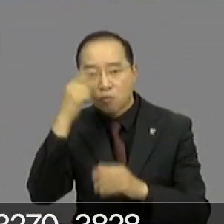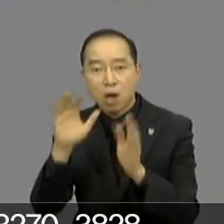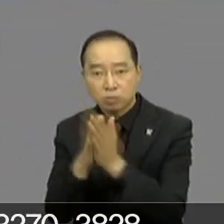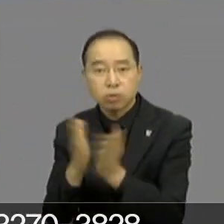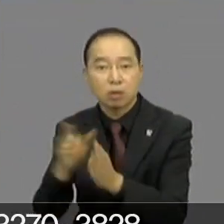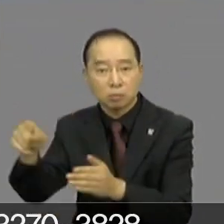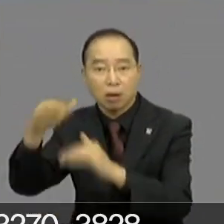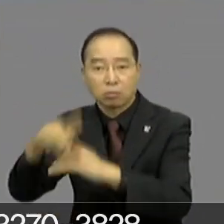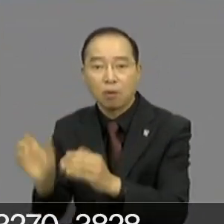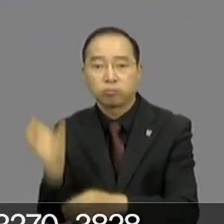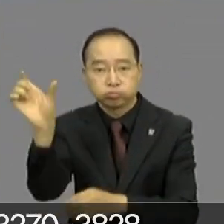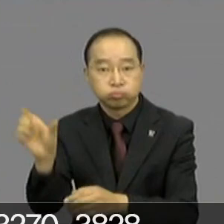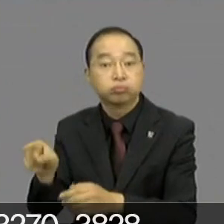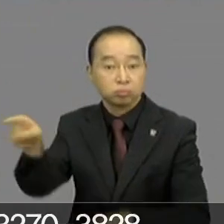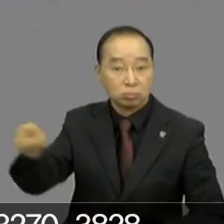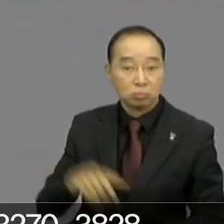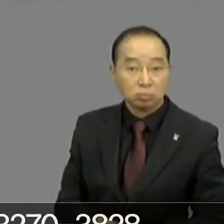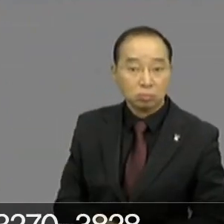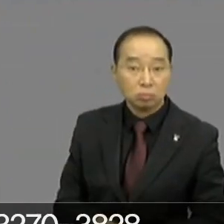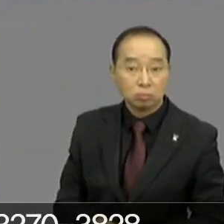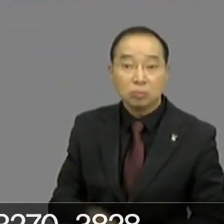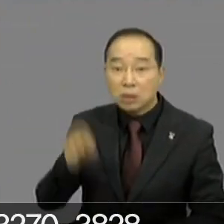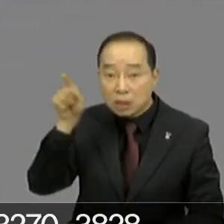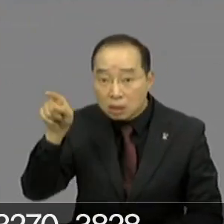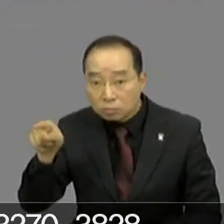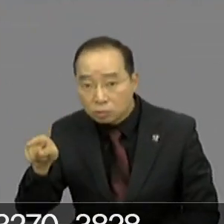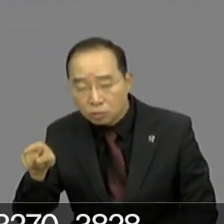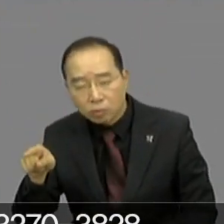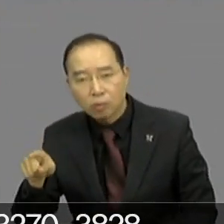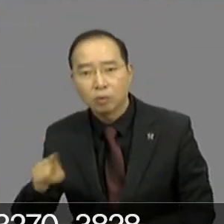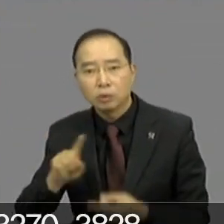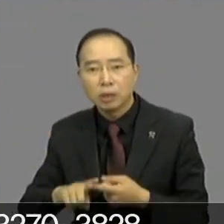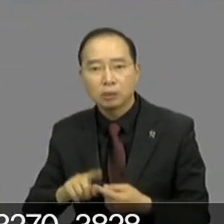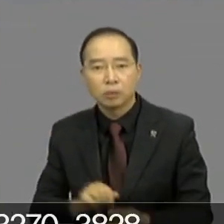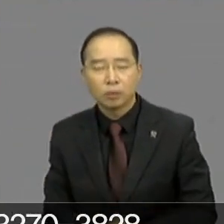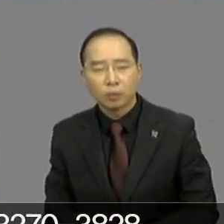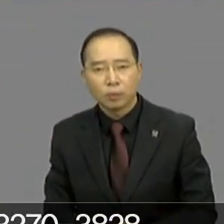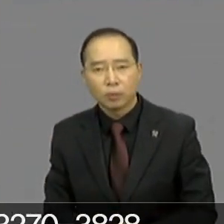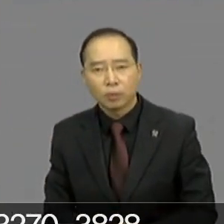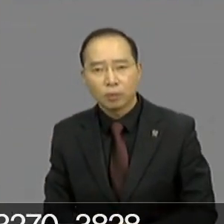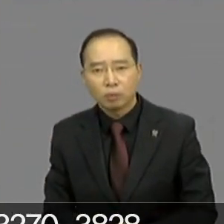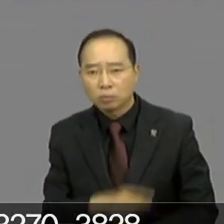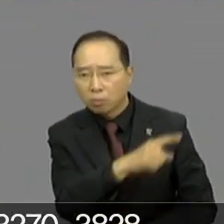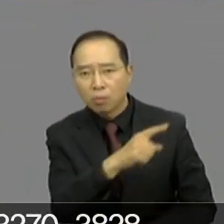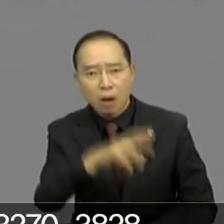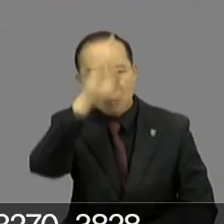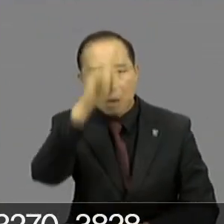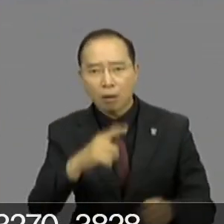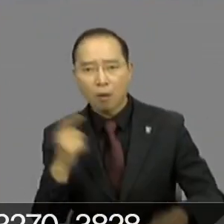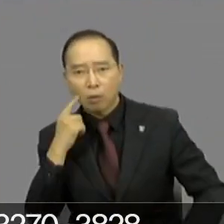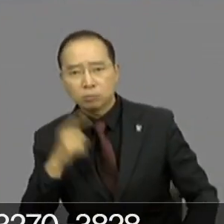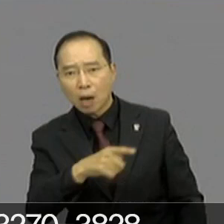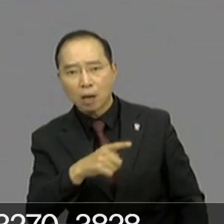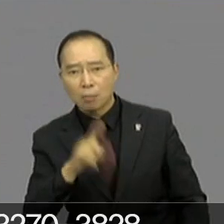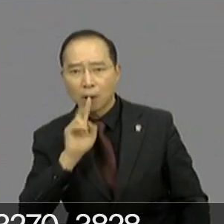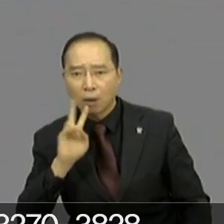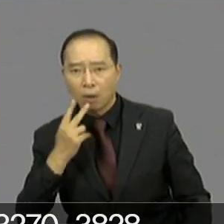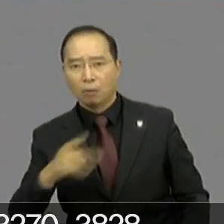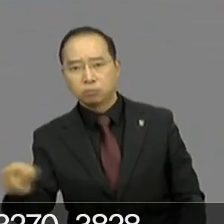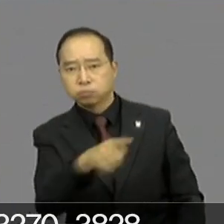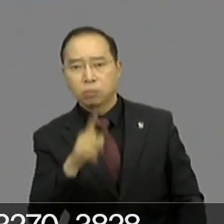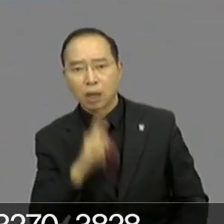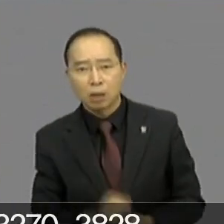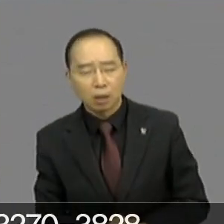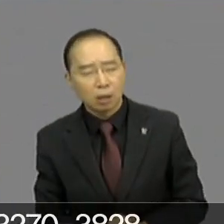있어요 2 그래서 2분들이 이런거에 대해서 이렇게 거짓말을 하고 있다 이렇게 말을 바꾼다